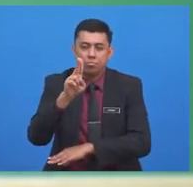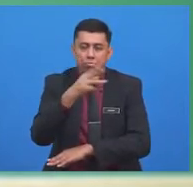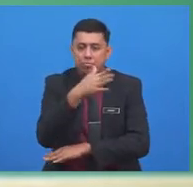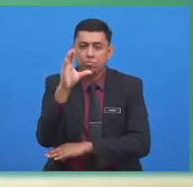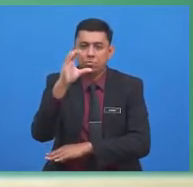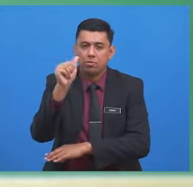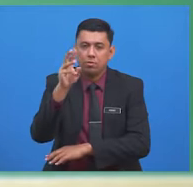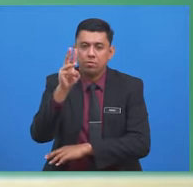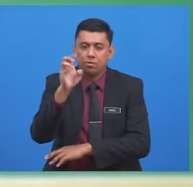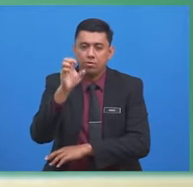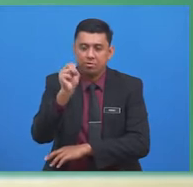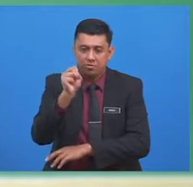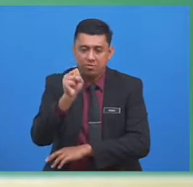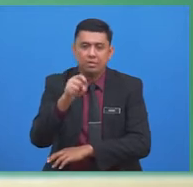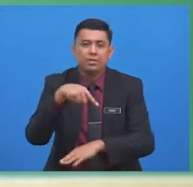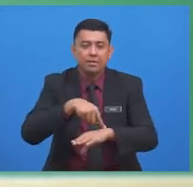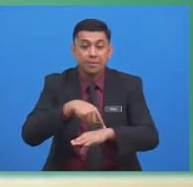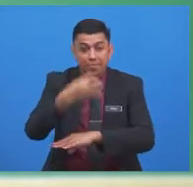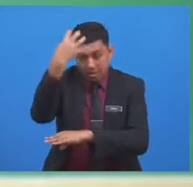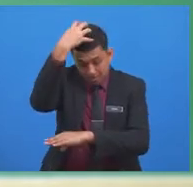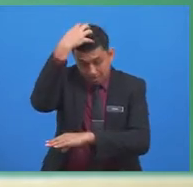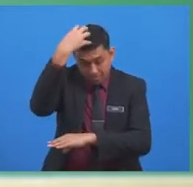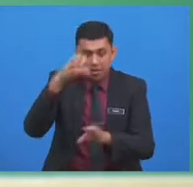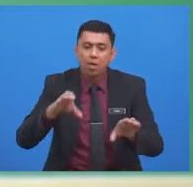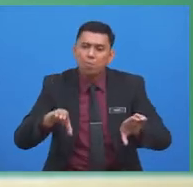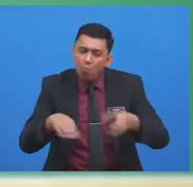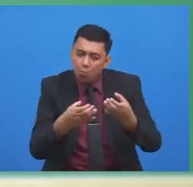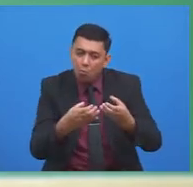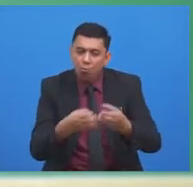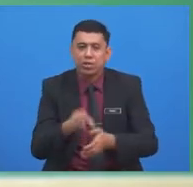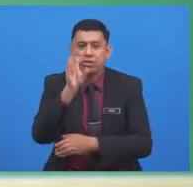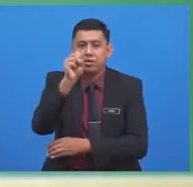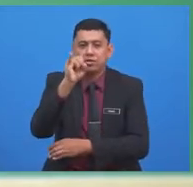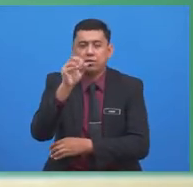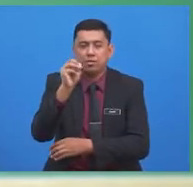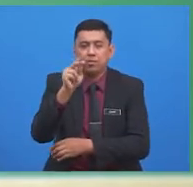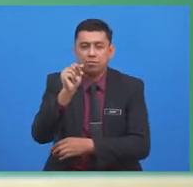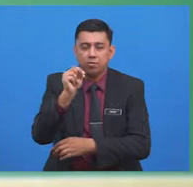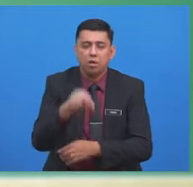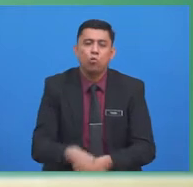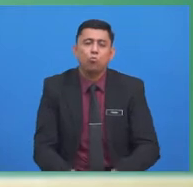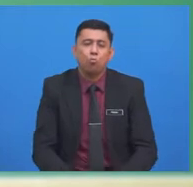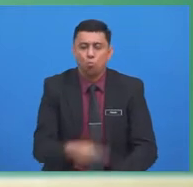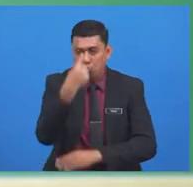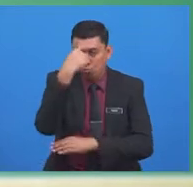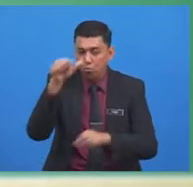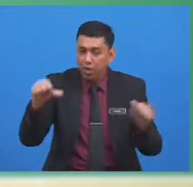Batu Kapur juga menjadi bahan utama dalam pembuatan simen yang penting untuk aktiviti